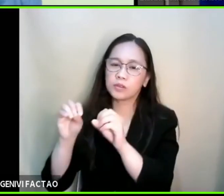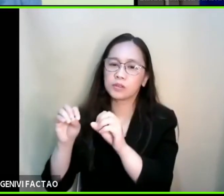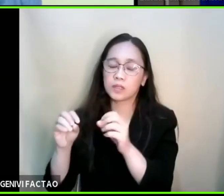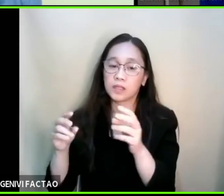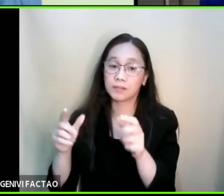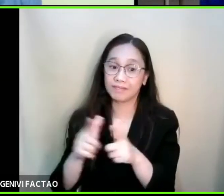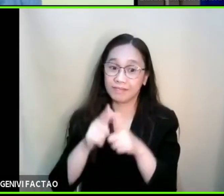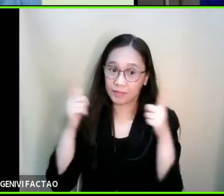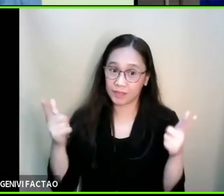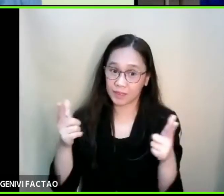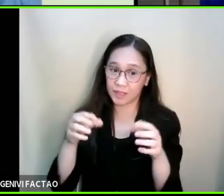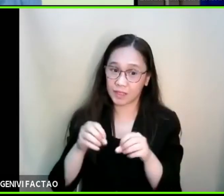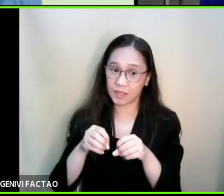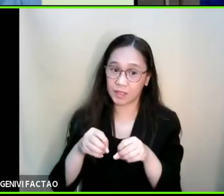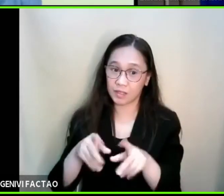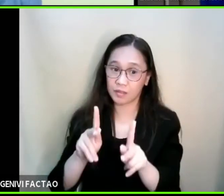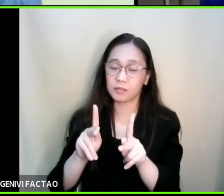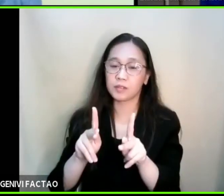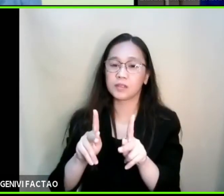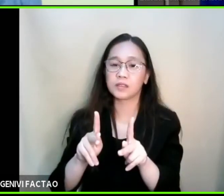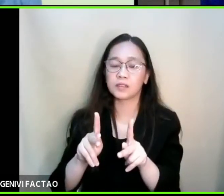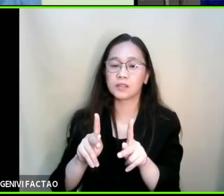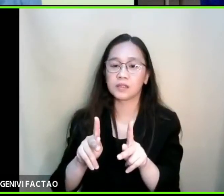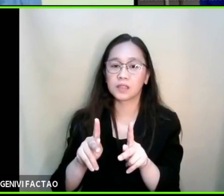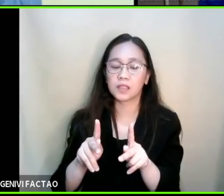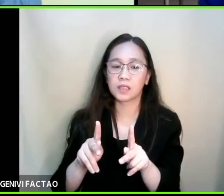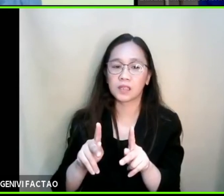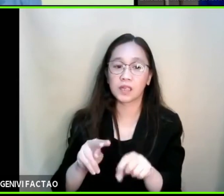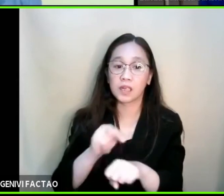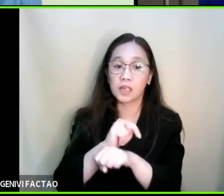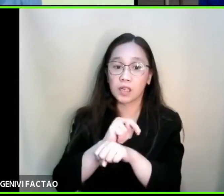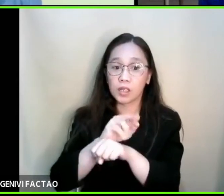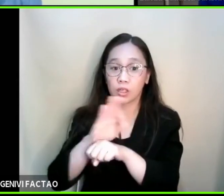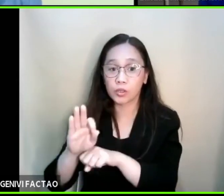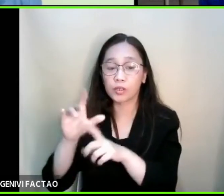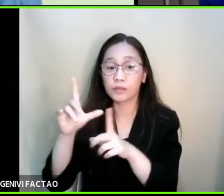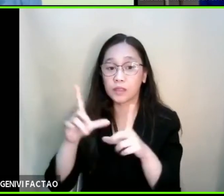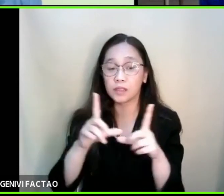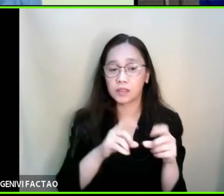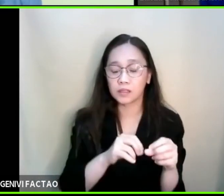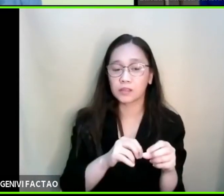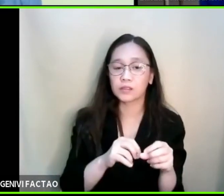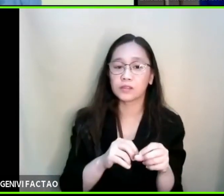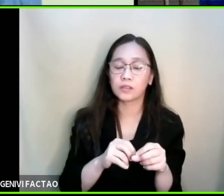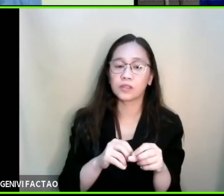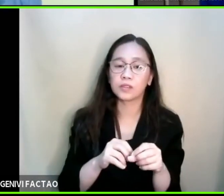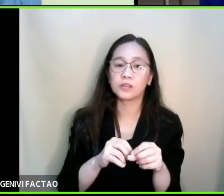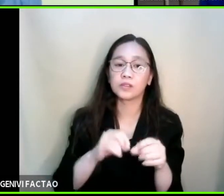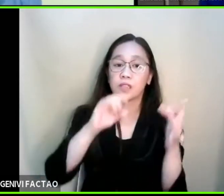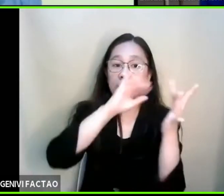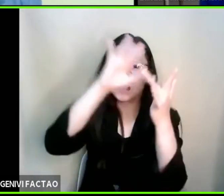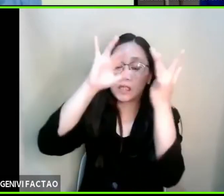opportunities, no? The ones that Norfield does, and really exploring,